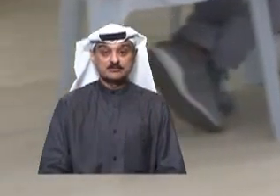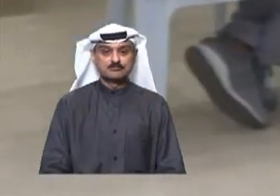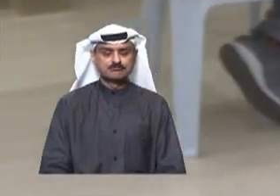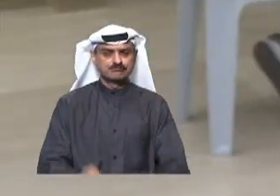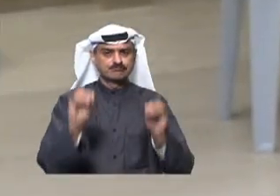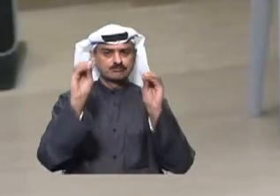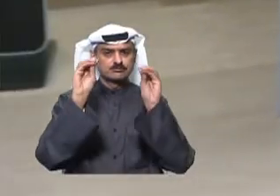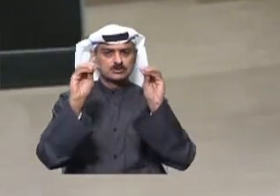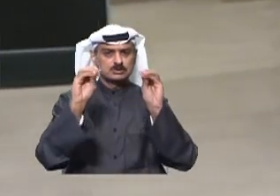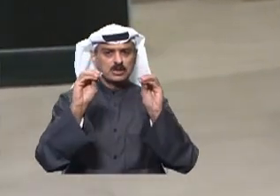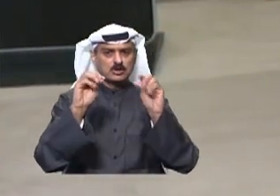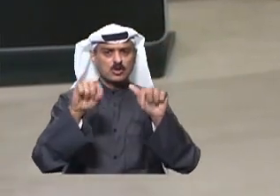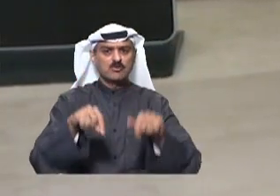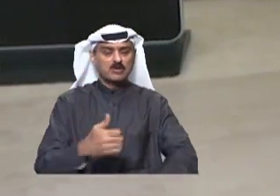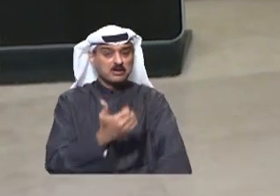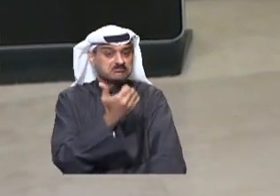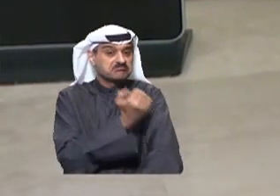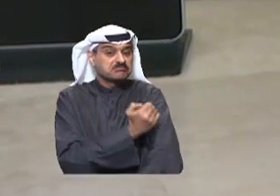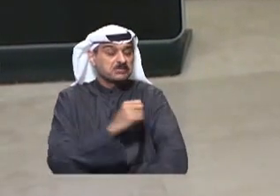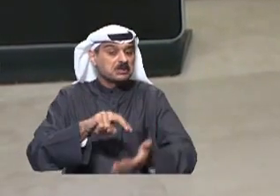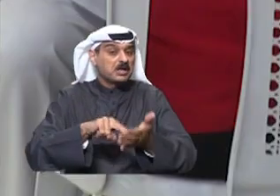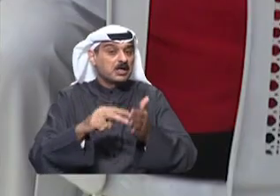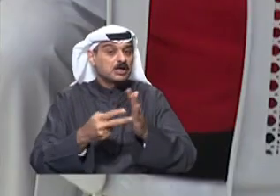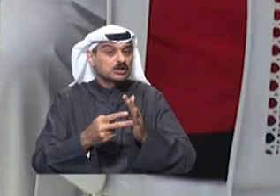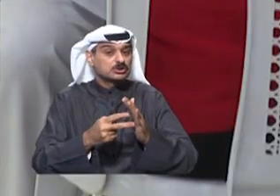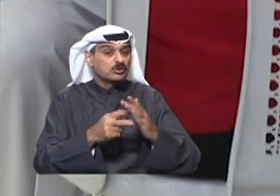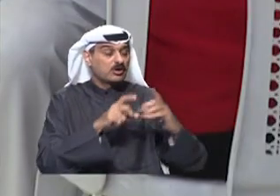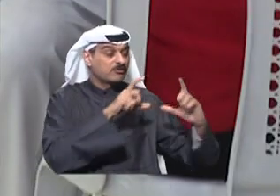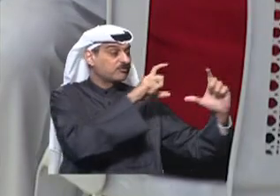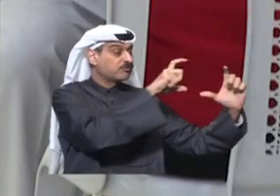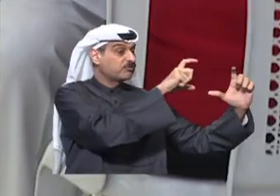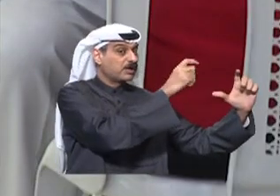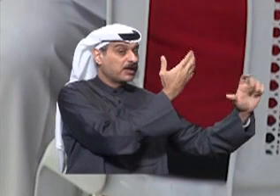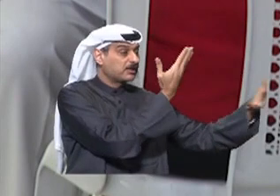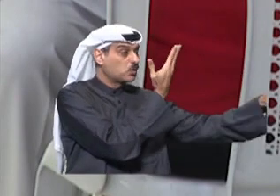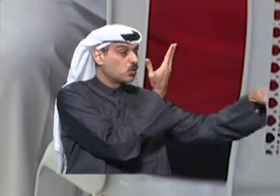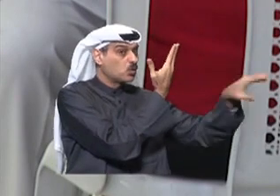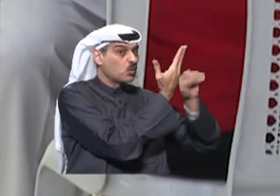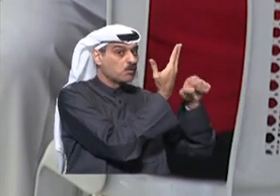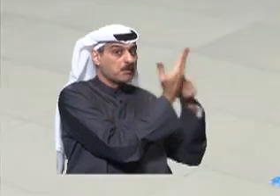الصحة الراغبين في الحصول على اللقاح المضاد لكورونا إلى التسجيل